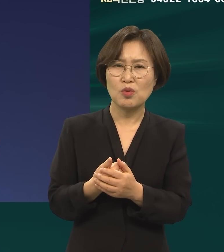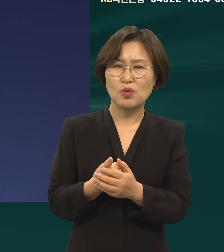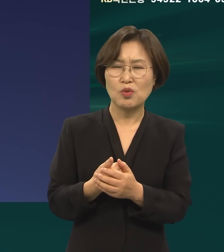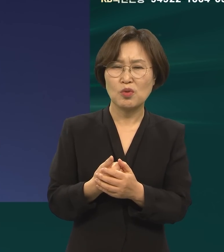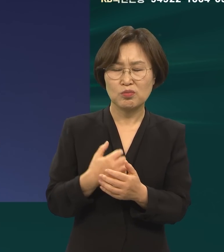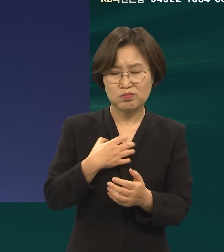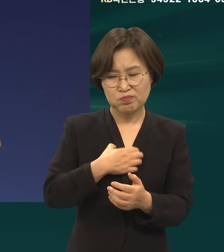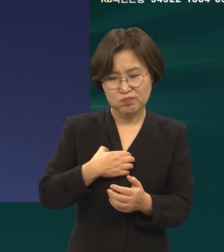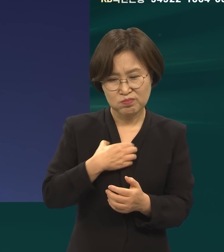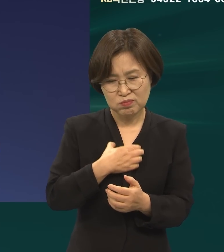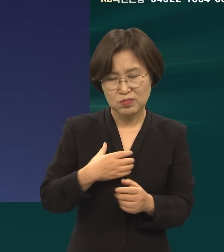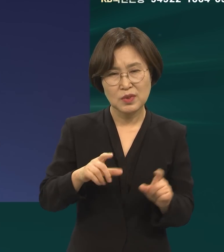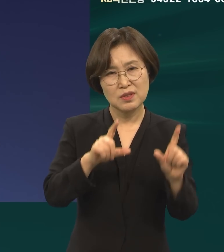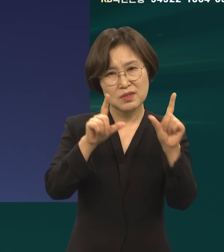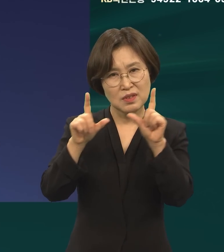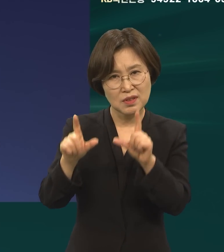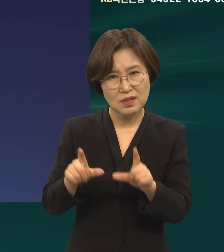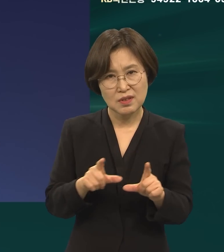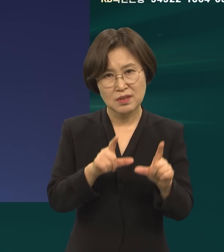보이니까.